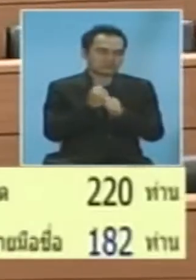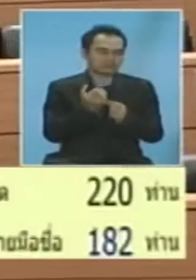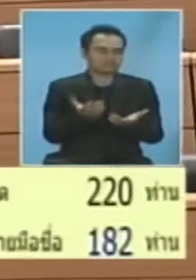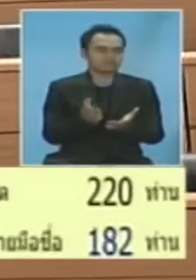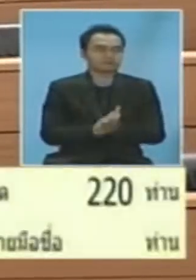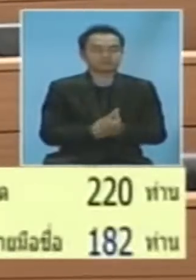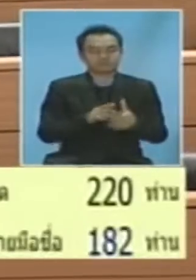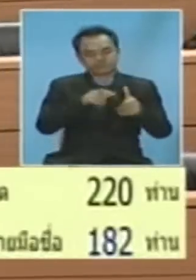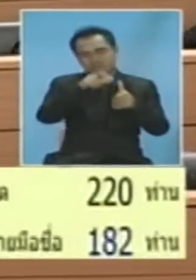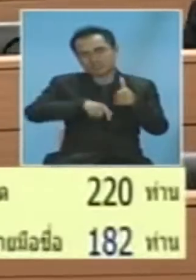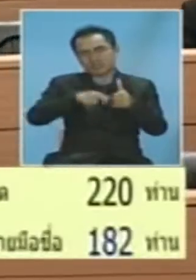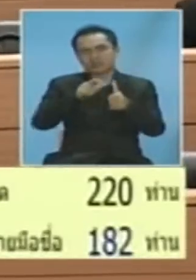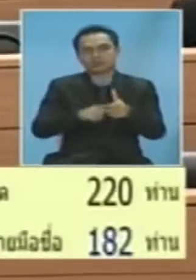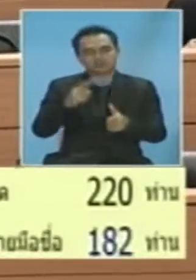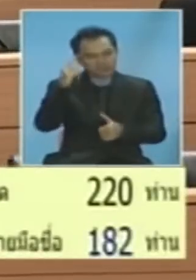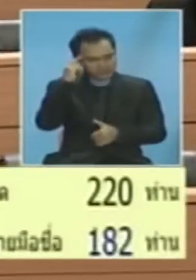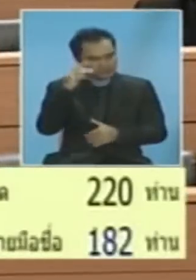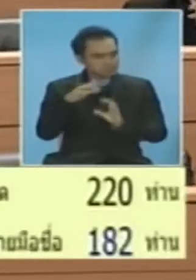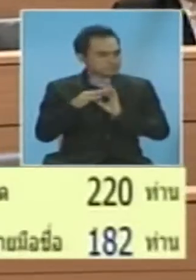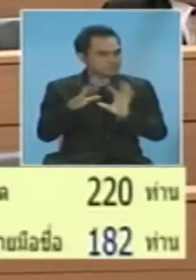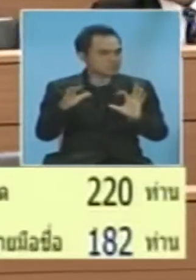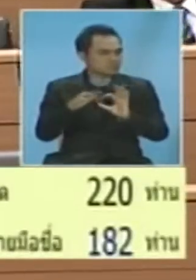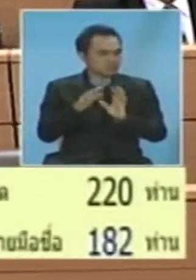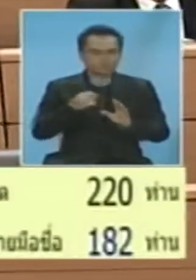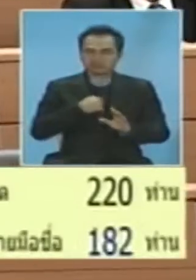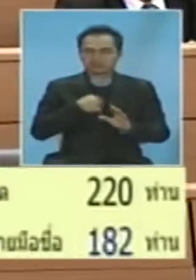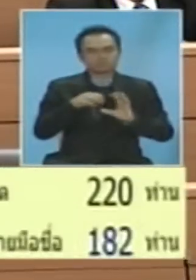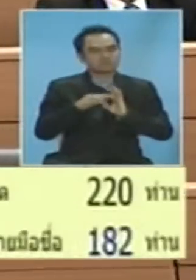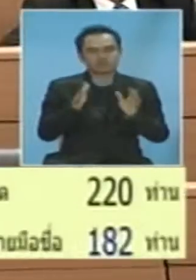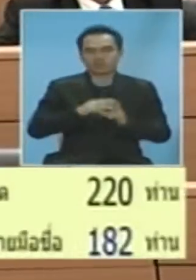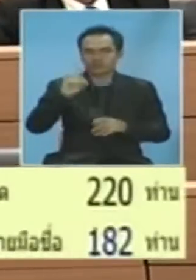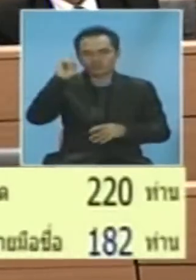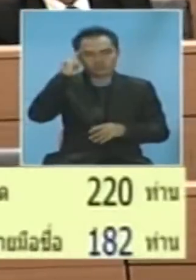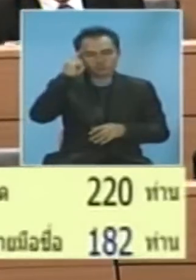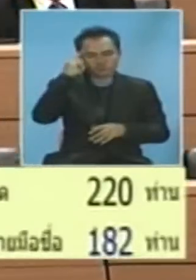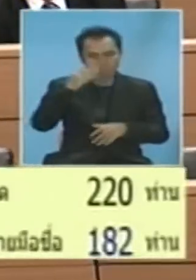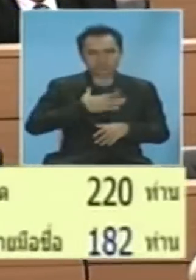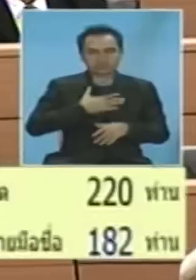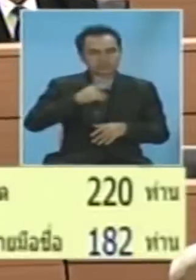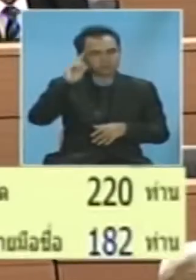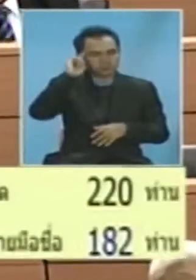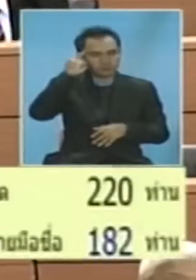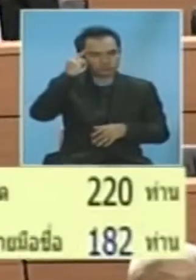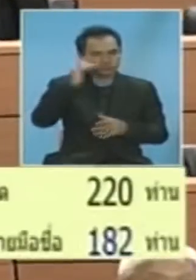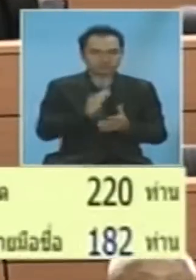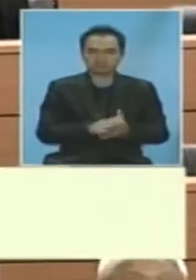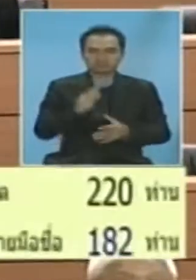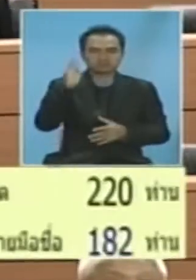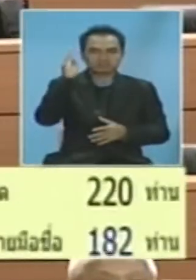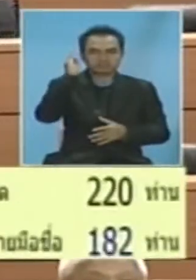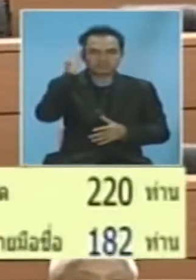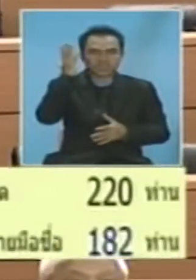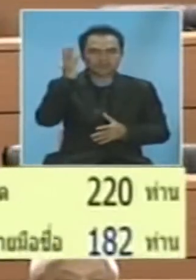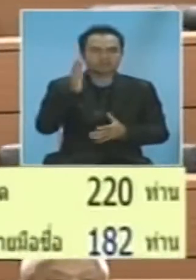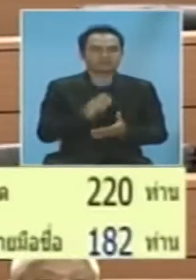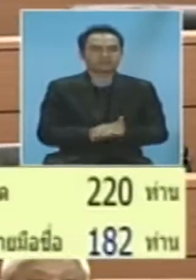ผู้ถูกกล่าวหาไม่ได้เกี่ยวข้องไม่รู้ไม่ทราบ